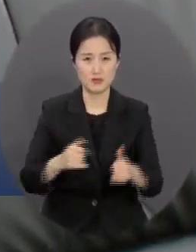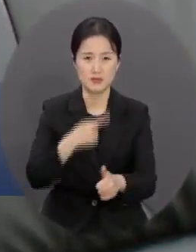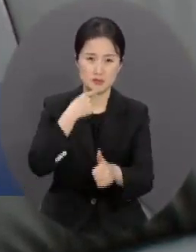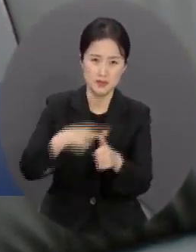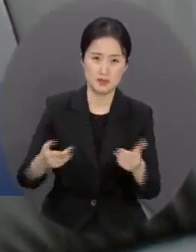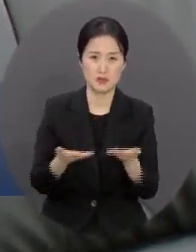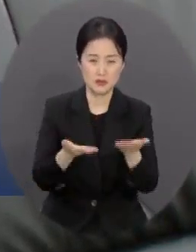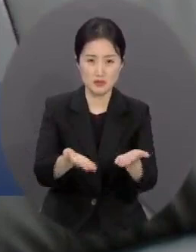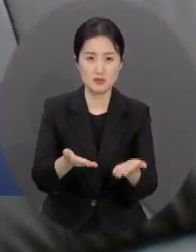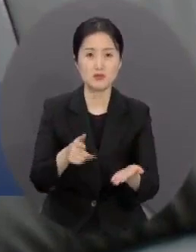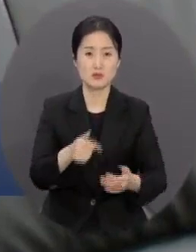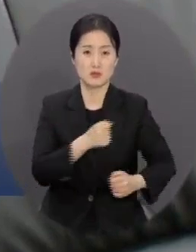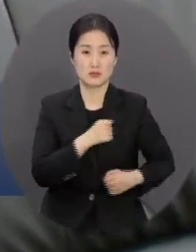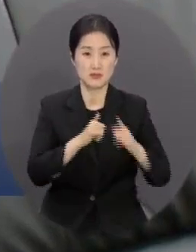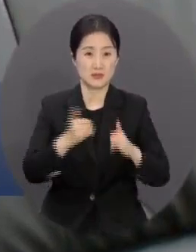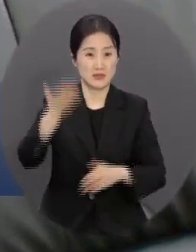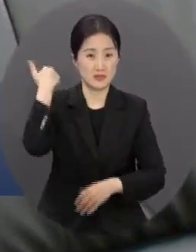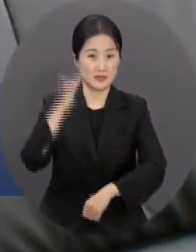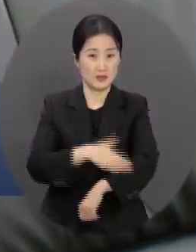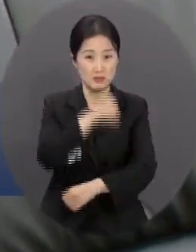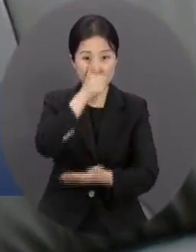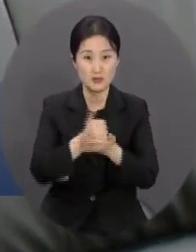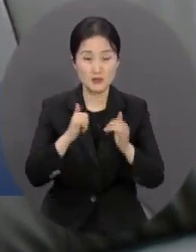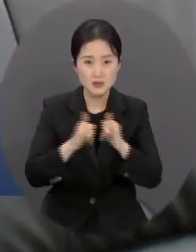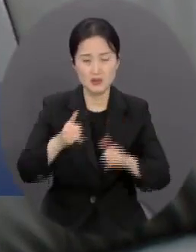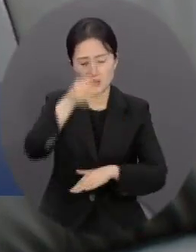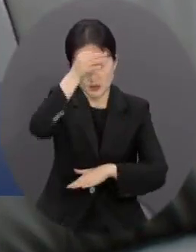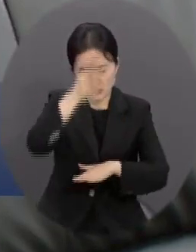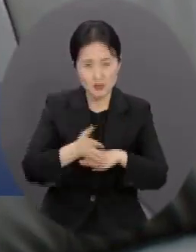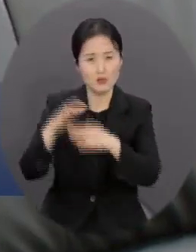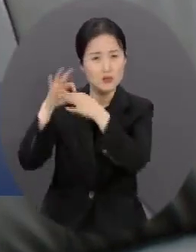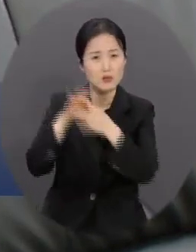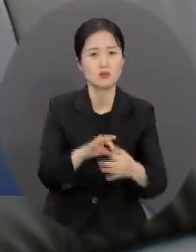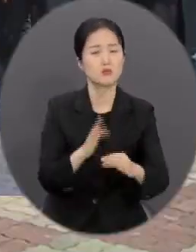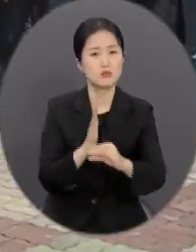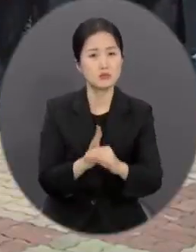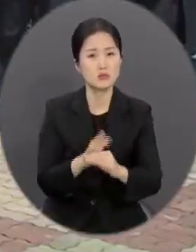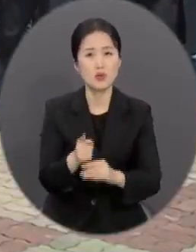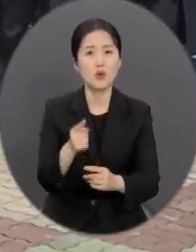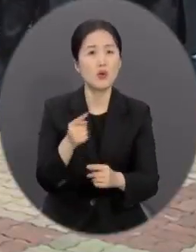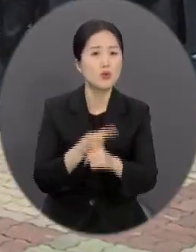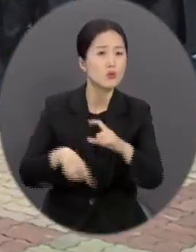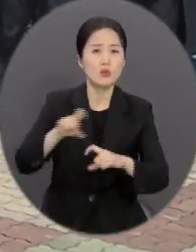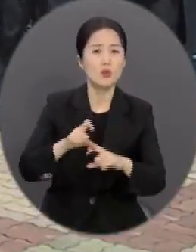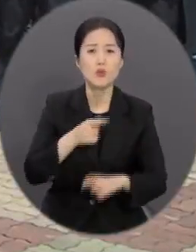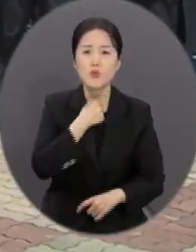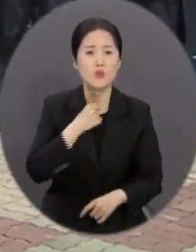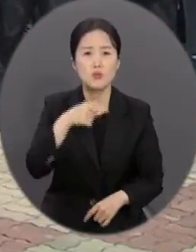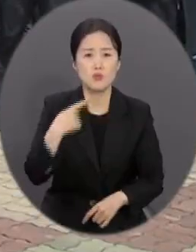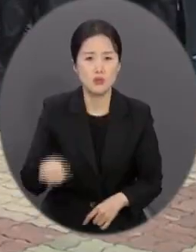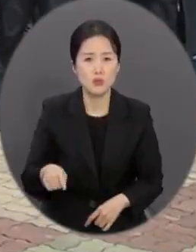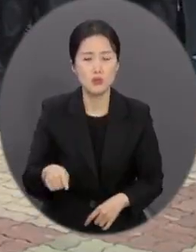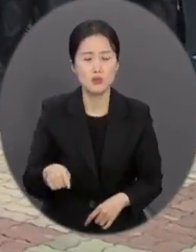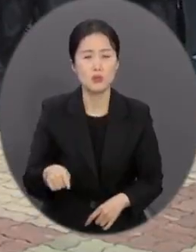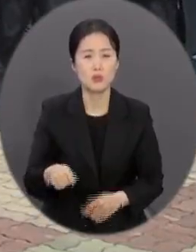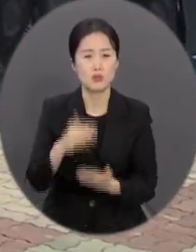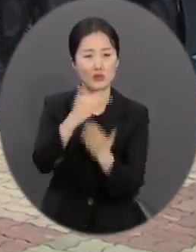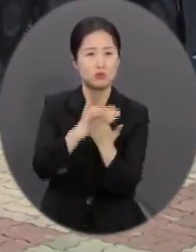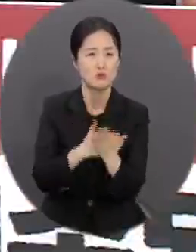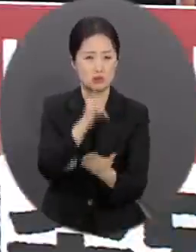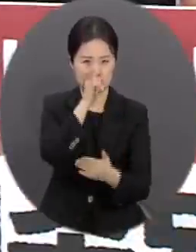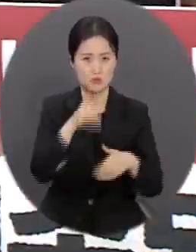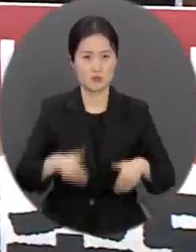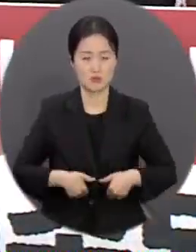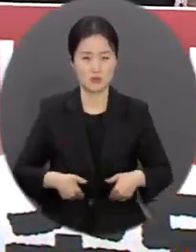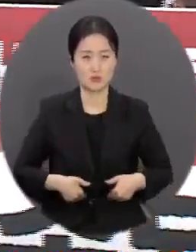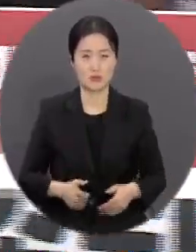지켜지지 않으면 저희 5.18 공법단체는 여기에 참여할 이유가 사실 없습니다. 지역의 시민단체들로 이뤄진 5월 정신